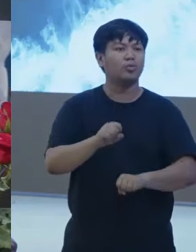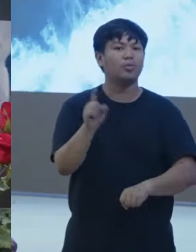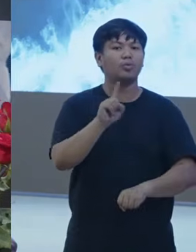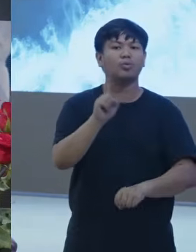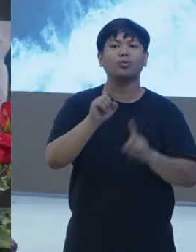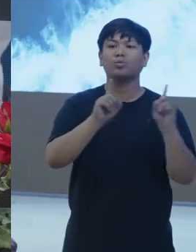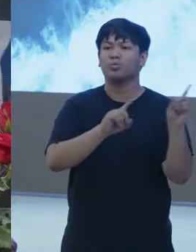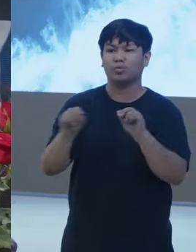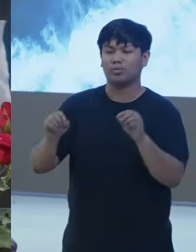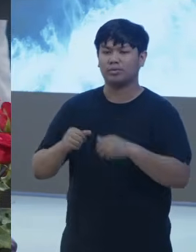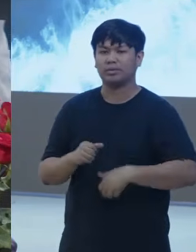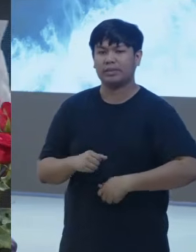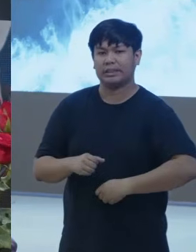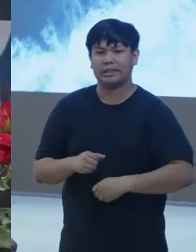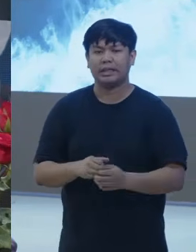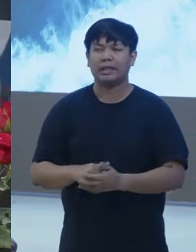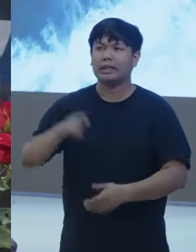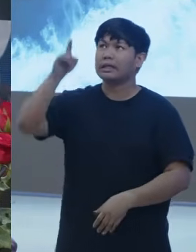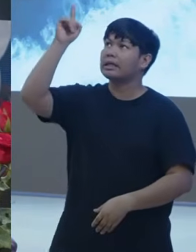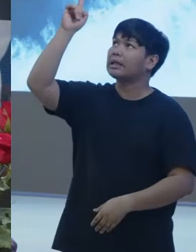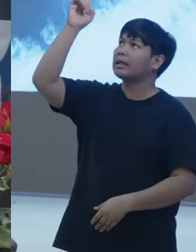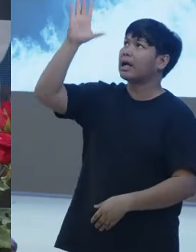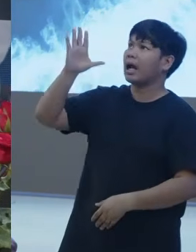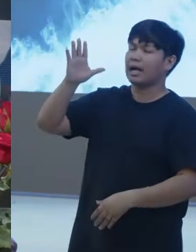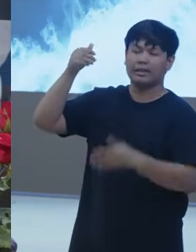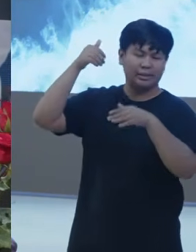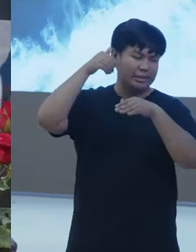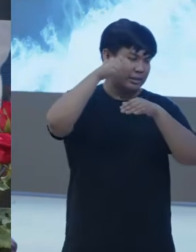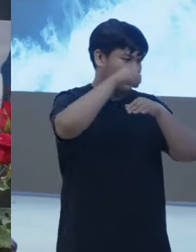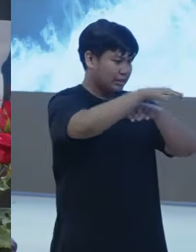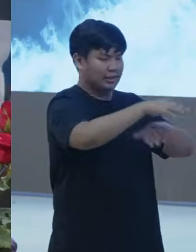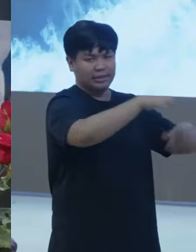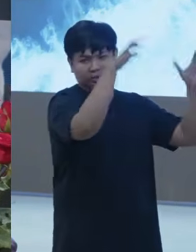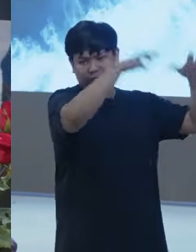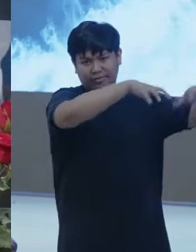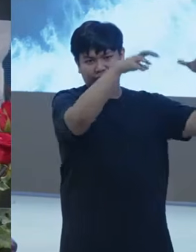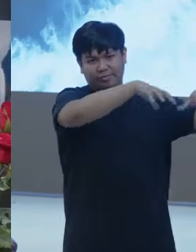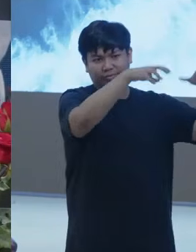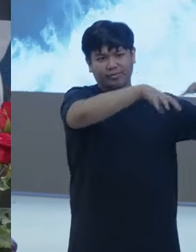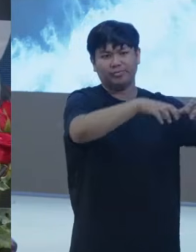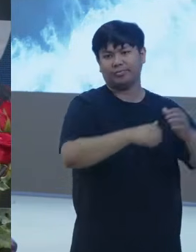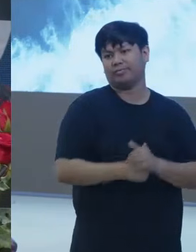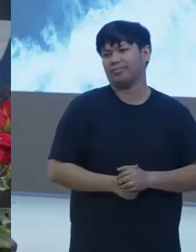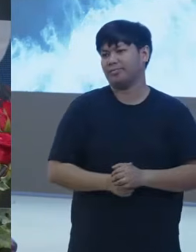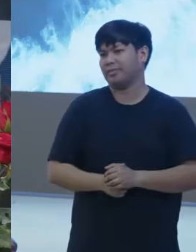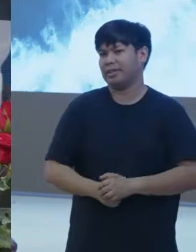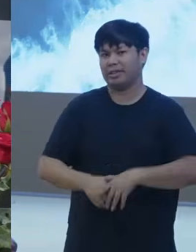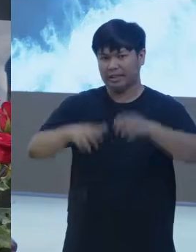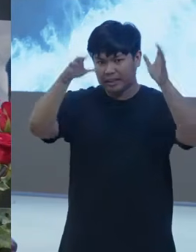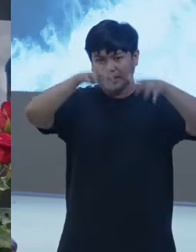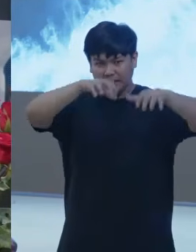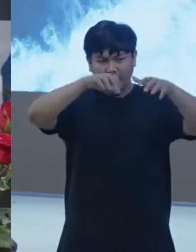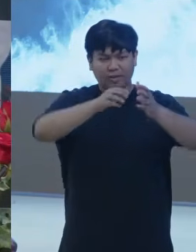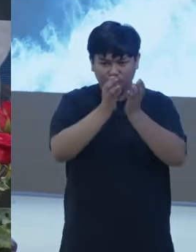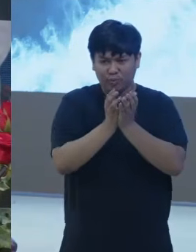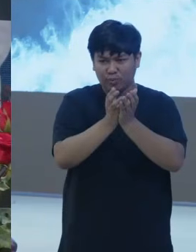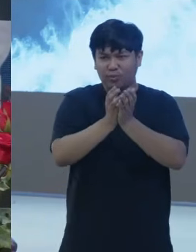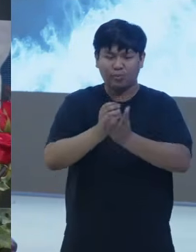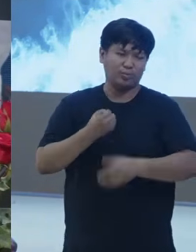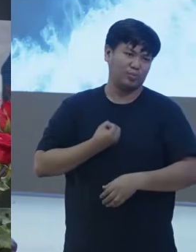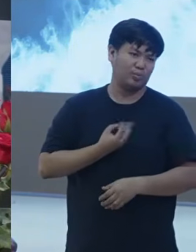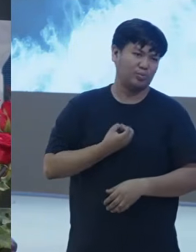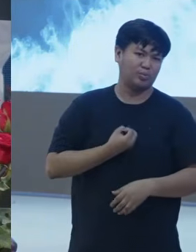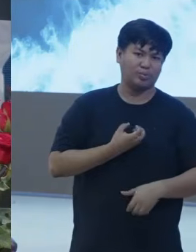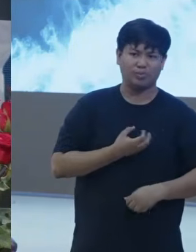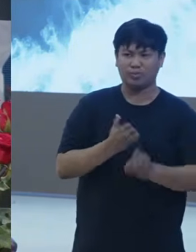ginawa niya, pinadala niya ang bagyo. So malakas na bagyo, kahit yung mga marino natakot.